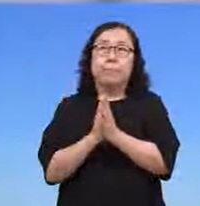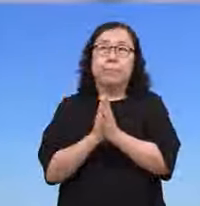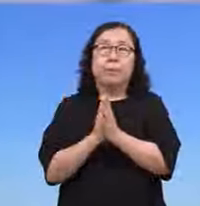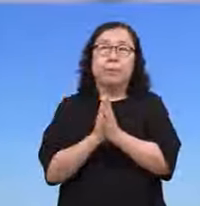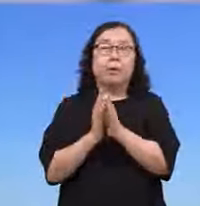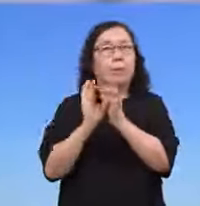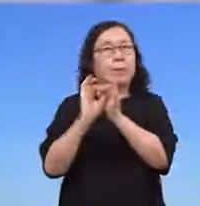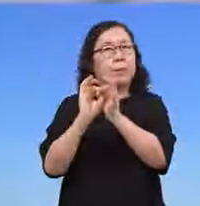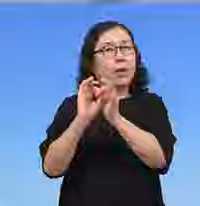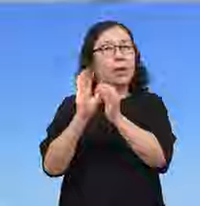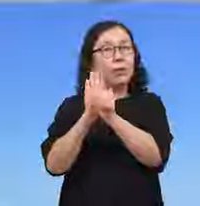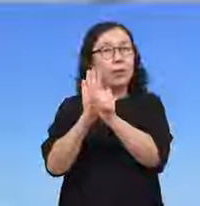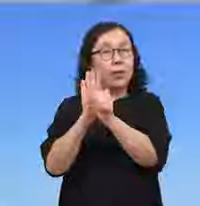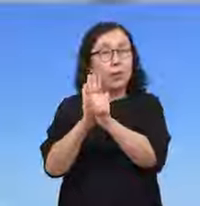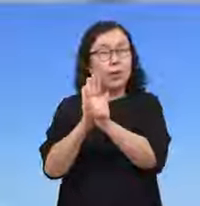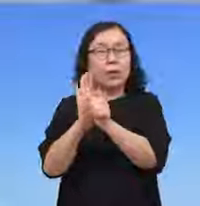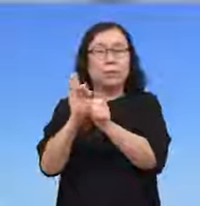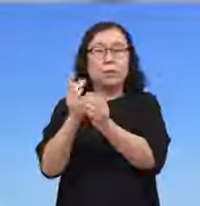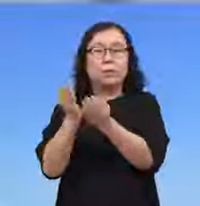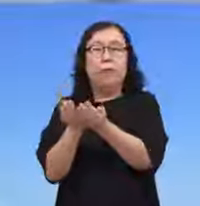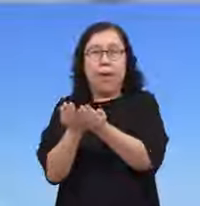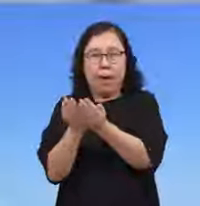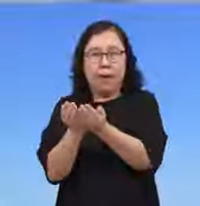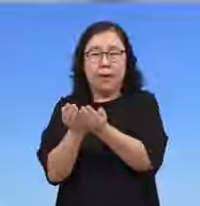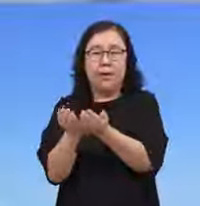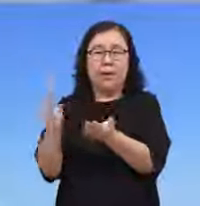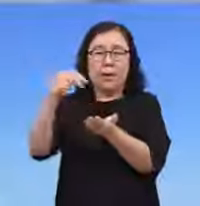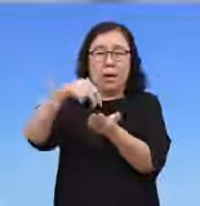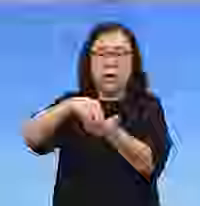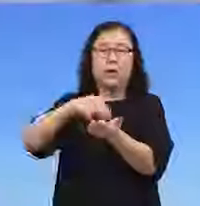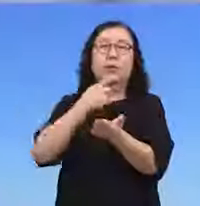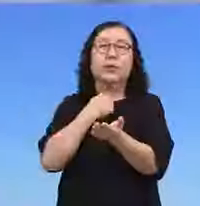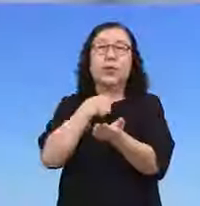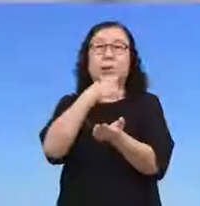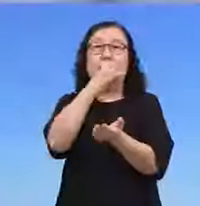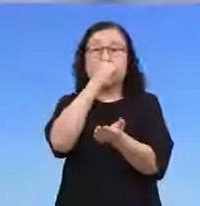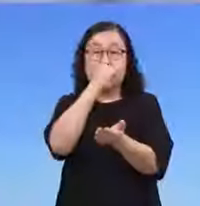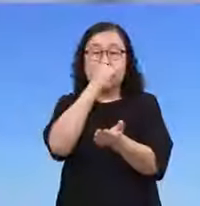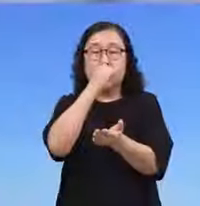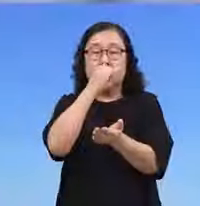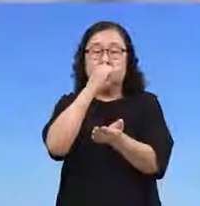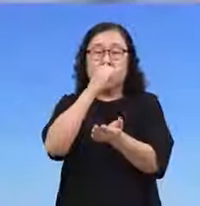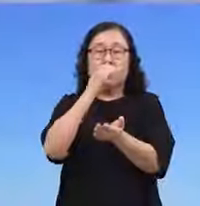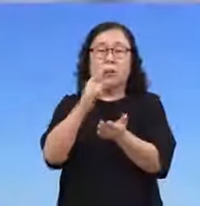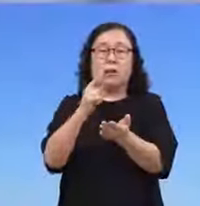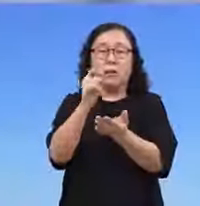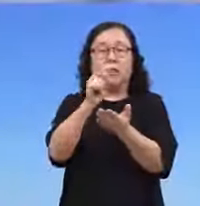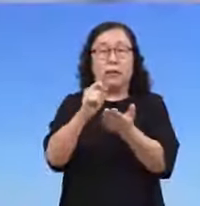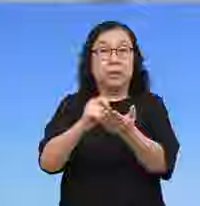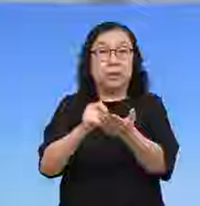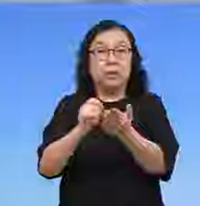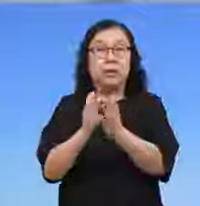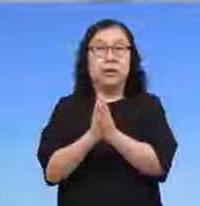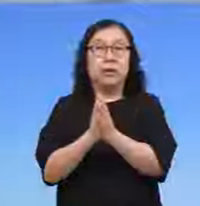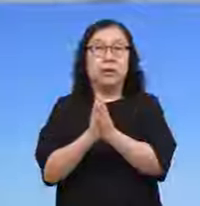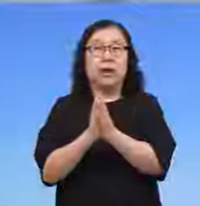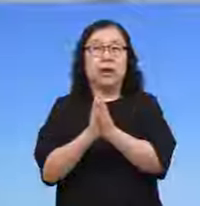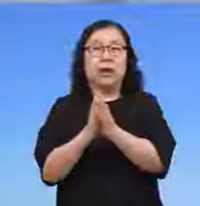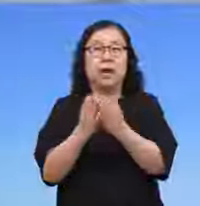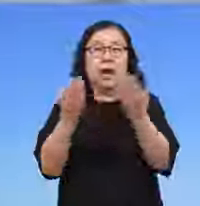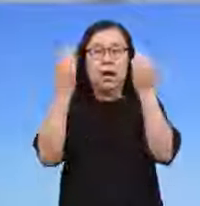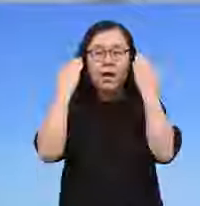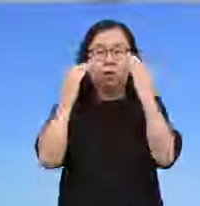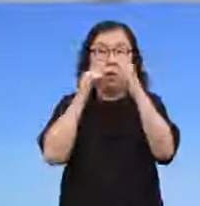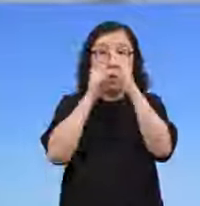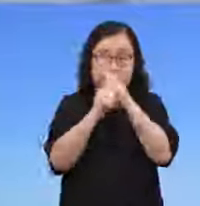구축함을 타보았던 경험을 바탕으로 쓴 글이었는데요. 이제 학교를 대표하는 교수님 몇 분과 또